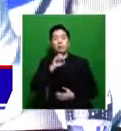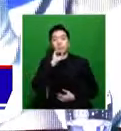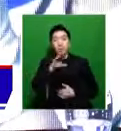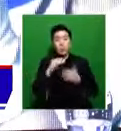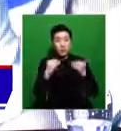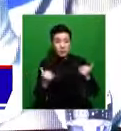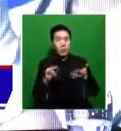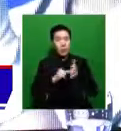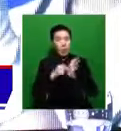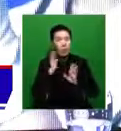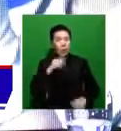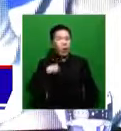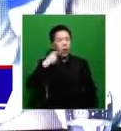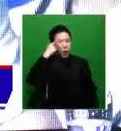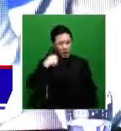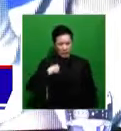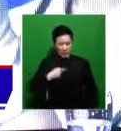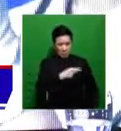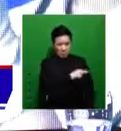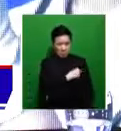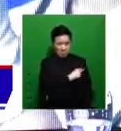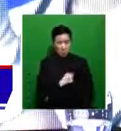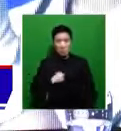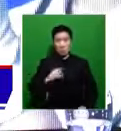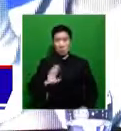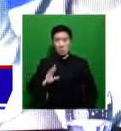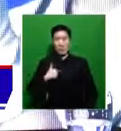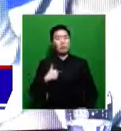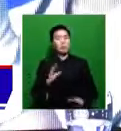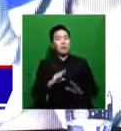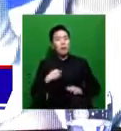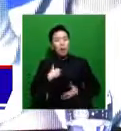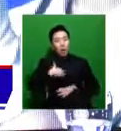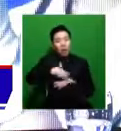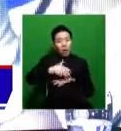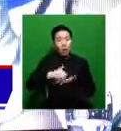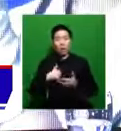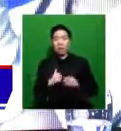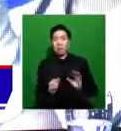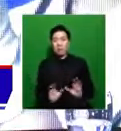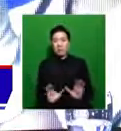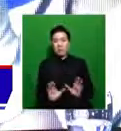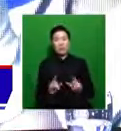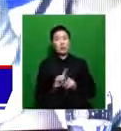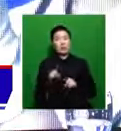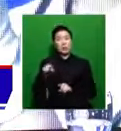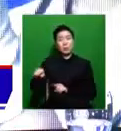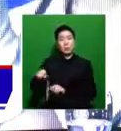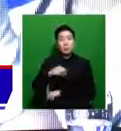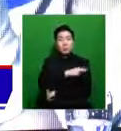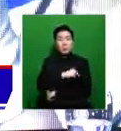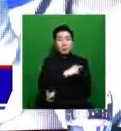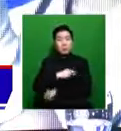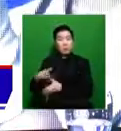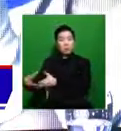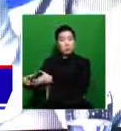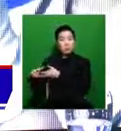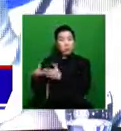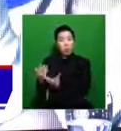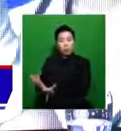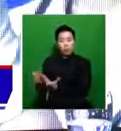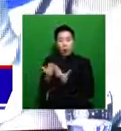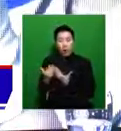ไม่ใช่ว่าเดี๋ยวคนก็จะบอกว่าผมไม่ได้เป็นหมอแล้วผมก็จะมาพูดอะไรให้พี่น้องประชาชนฟังไม่ใช่แต่ว่